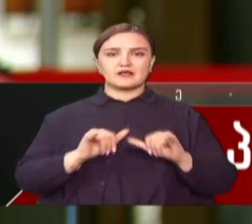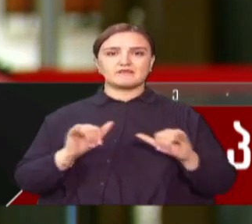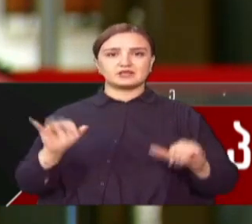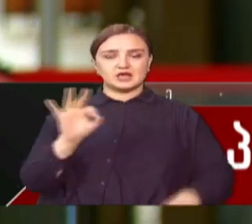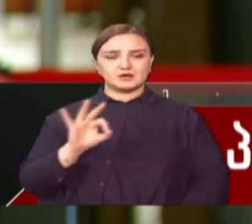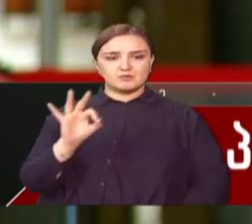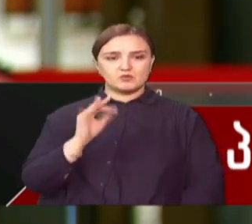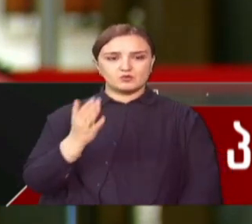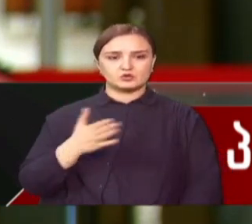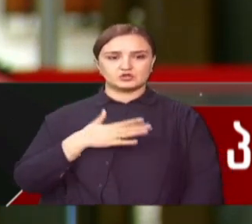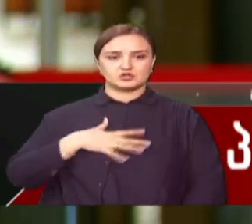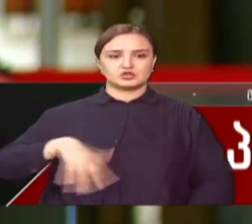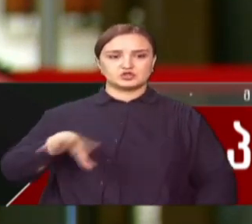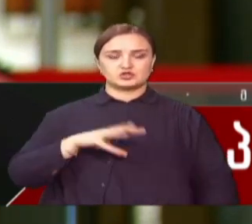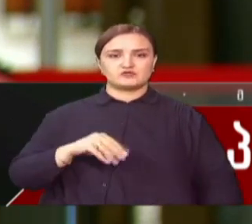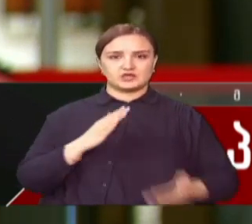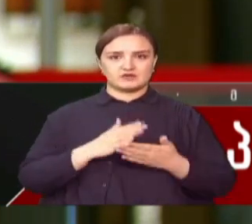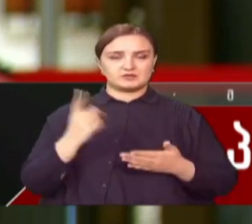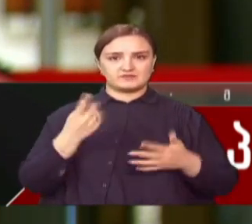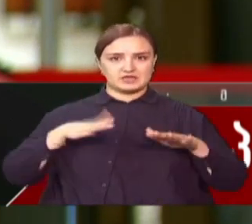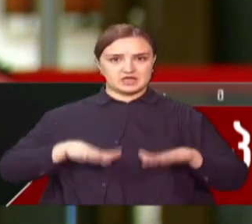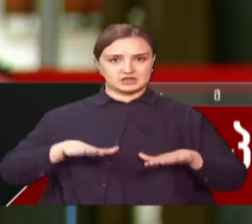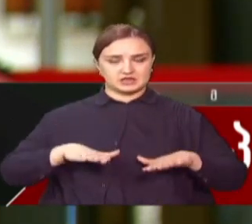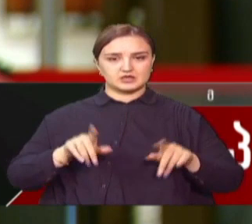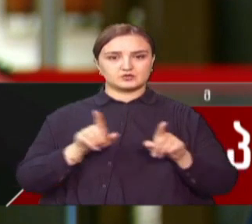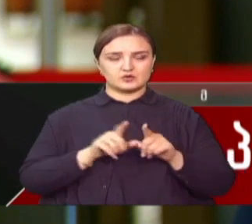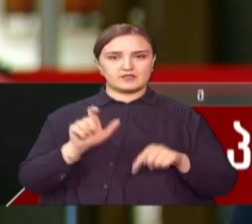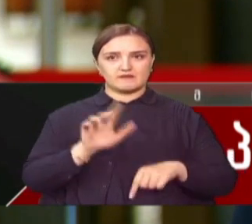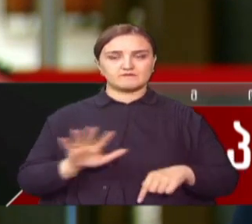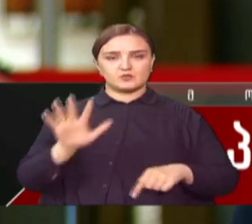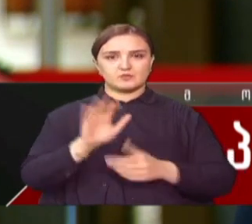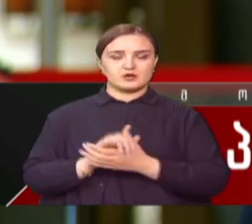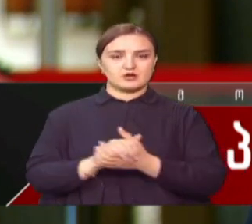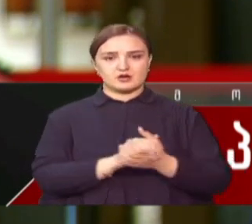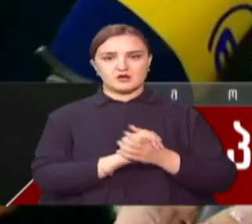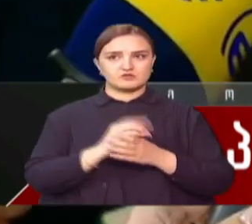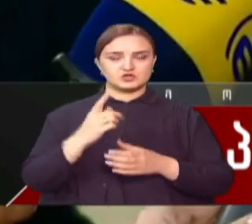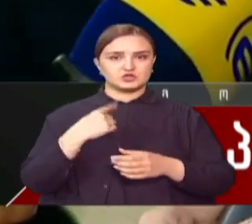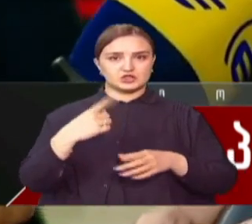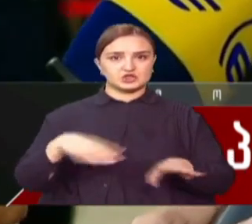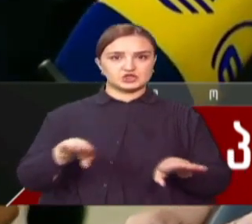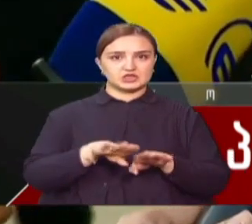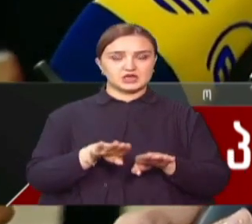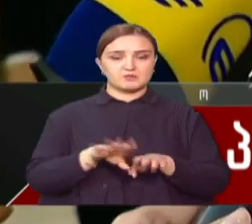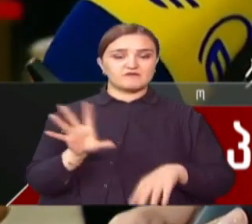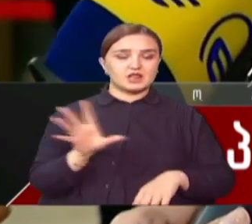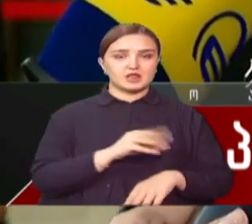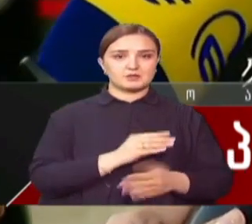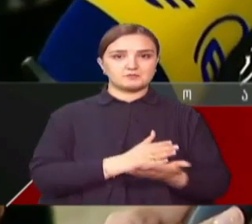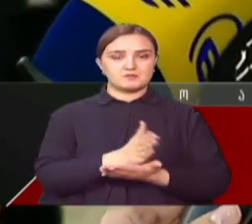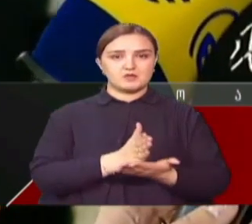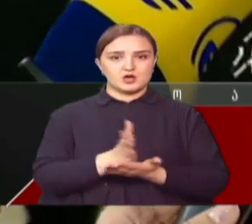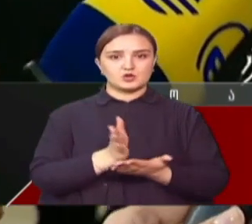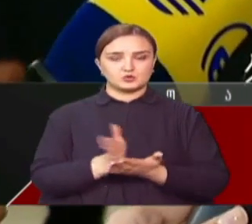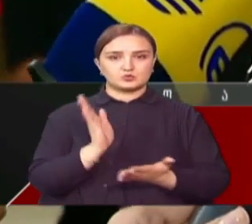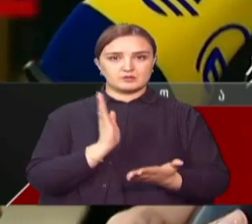მხრივ ჩვენ ვართ პირველები მათ შორის ევროკავშირის ქვეყნებთან შედარებით. ყველა კომპონენტი, ყველა მიმართულებით